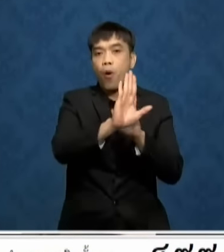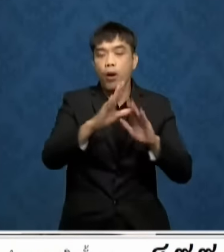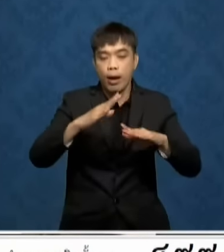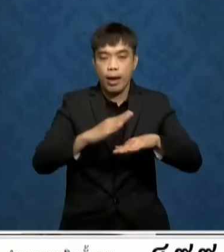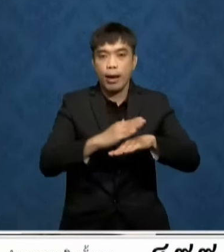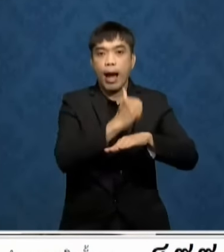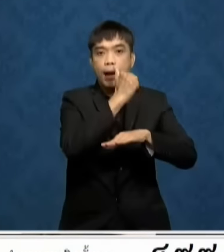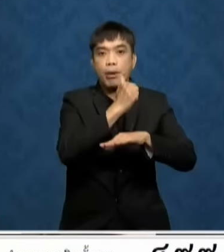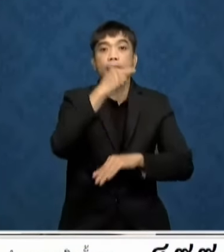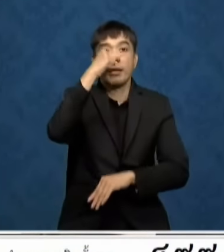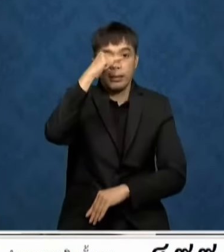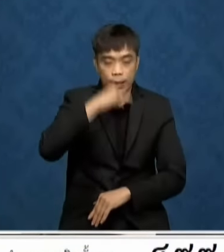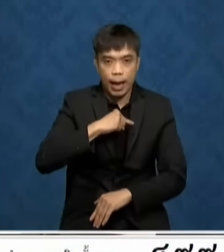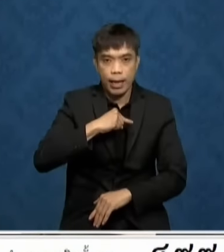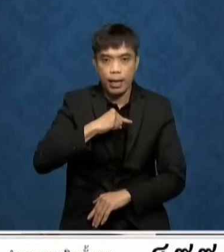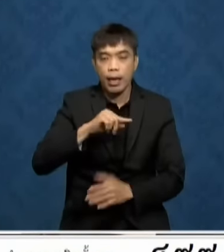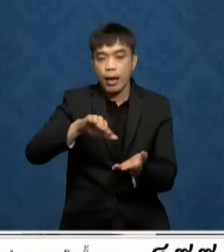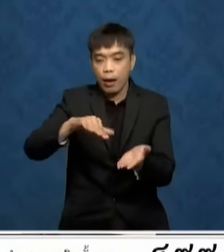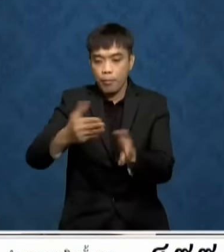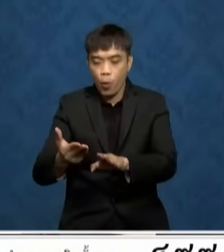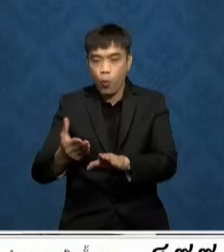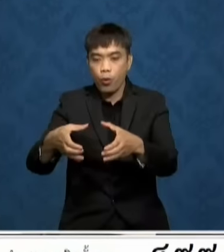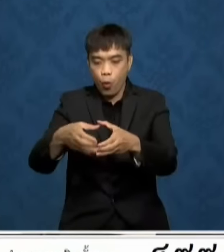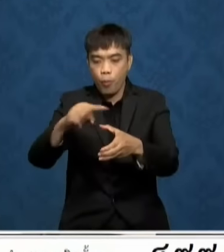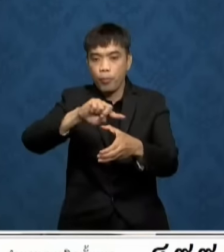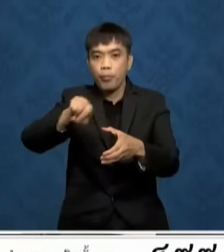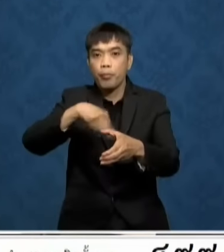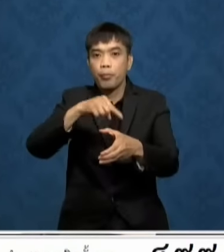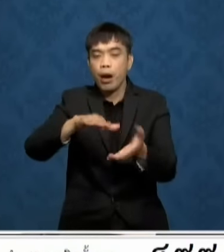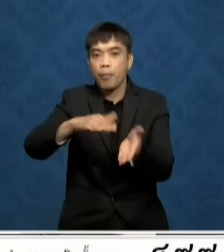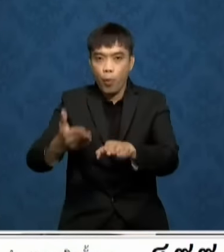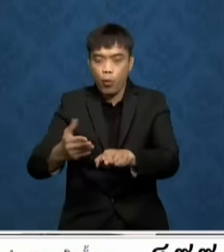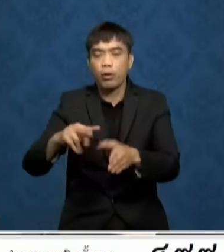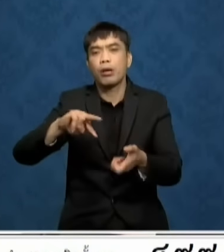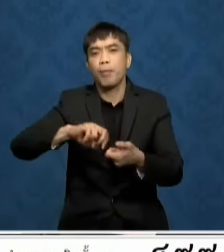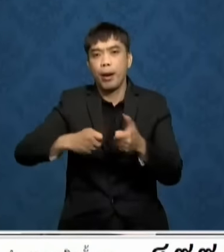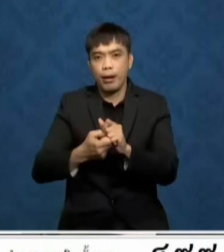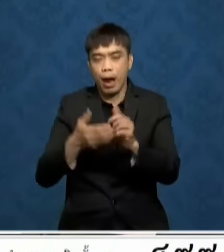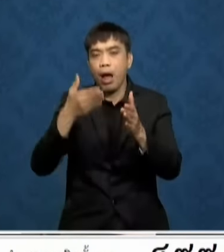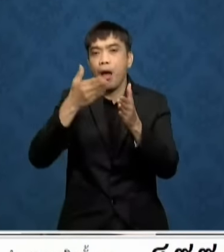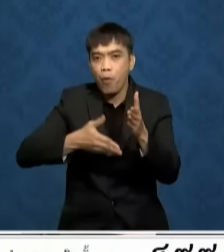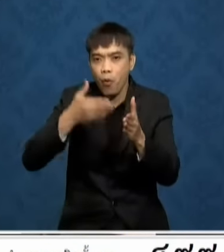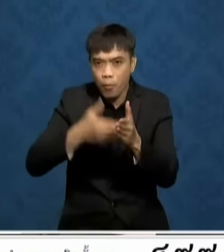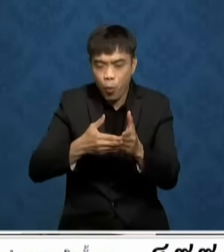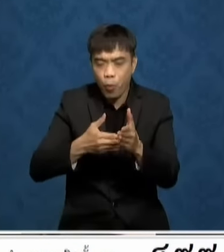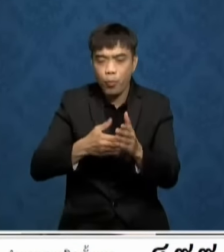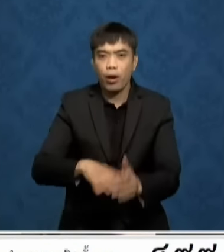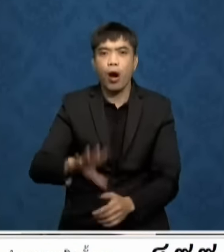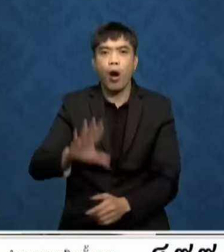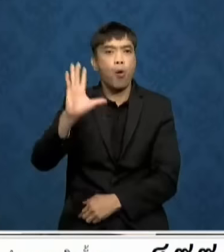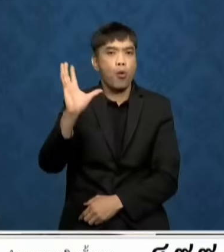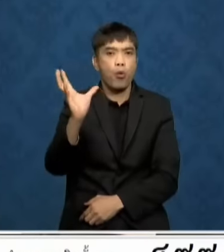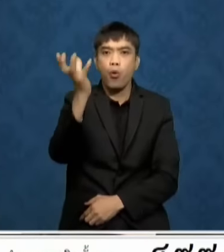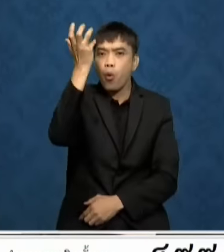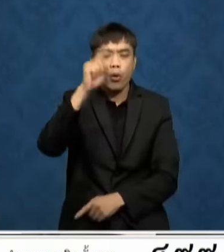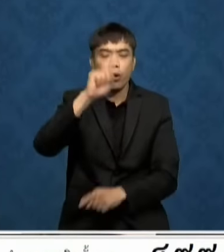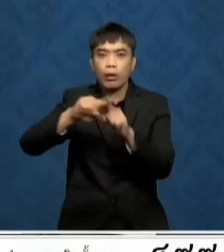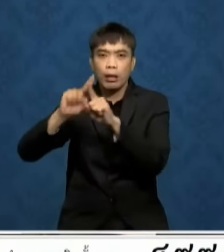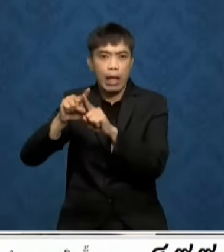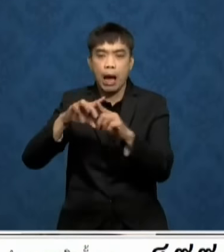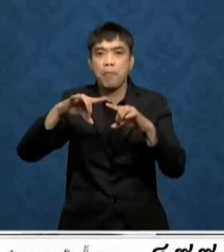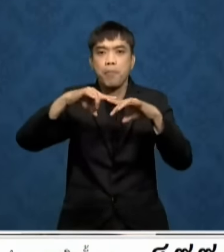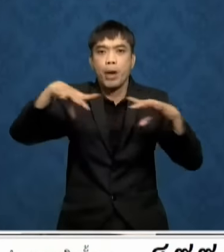ถือเป็นการลดทอนความหลากหลายทางการเมืองเป็นการกระทำที่สวนทางกับหลักสากลของรัฐประชาธิปไตยที่มุ่งรัก